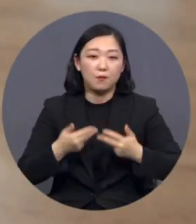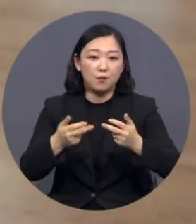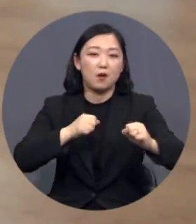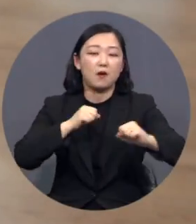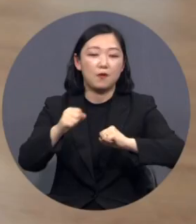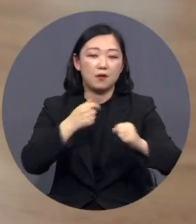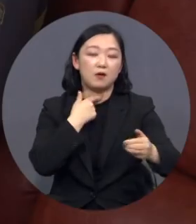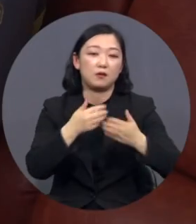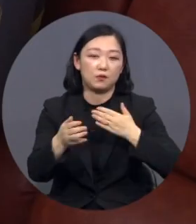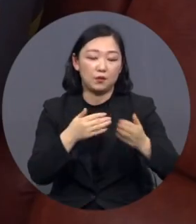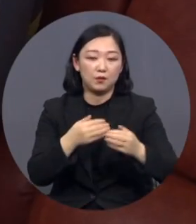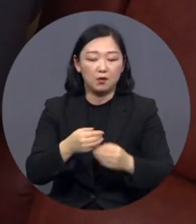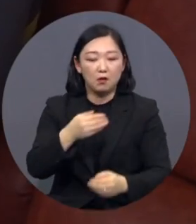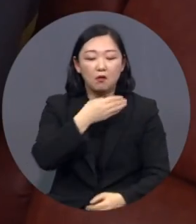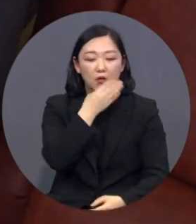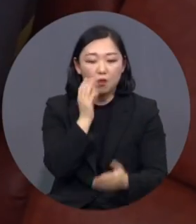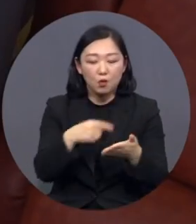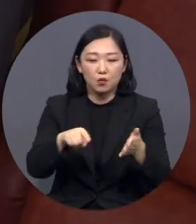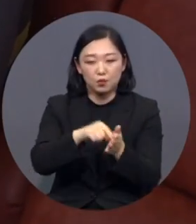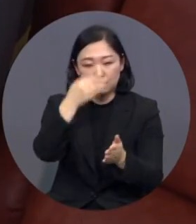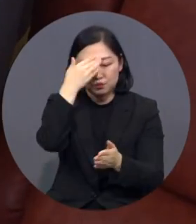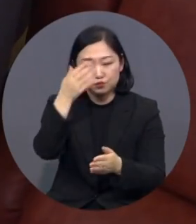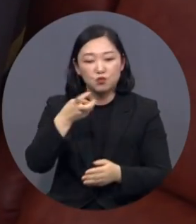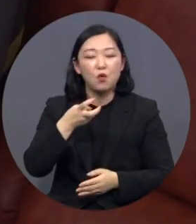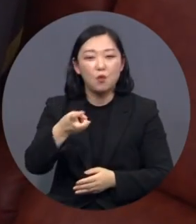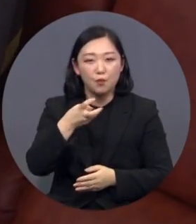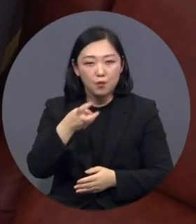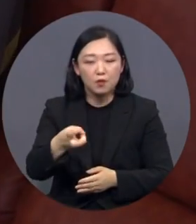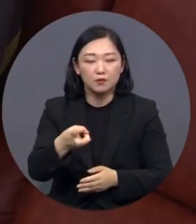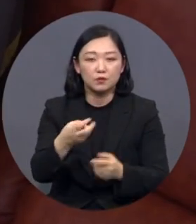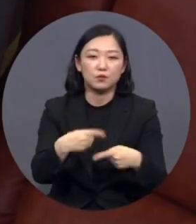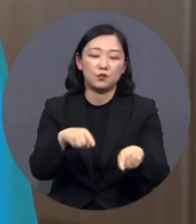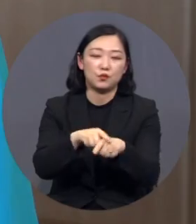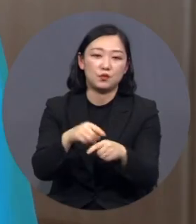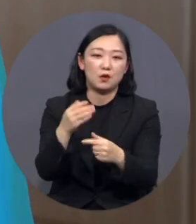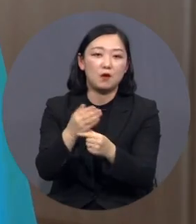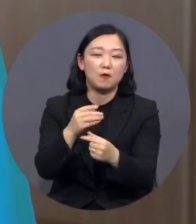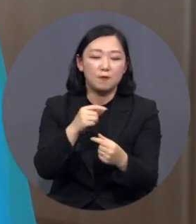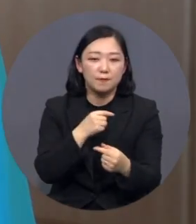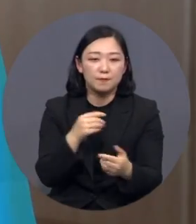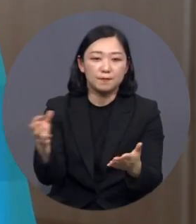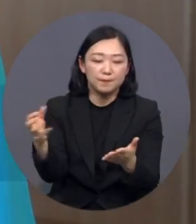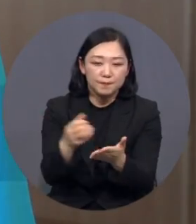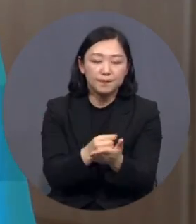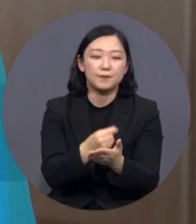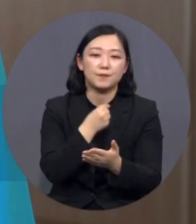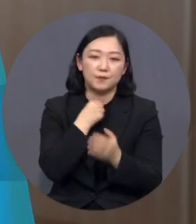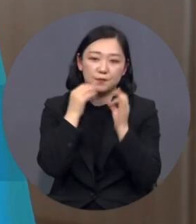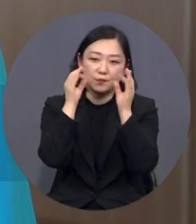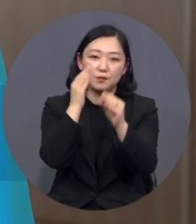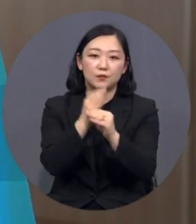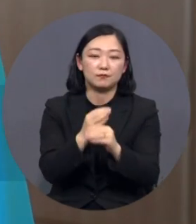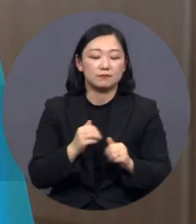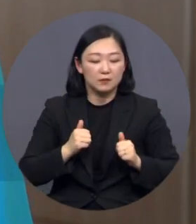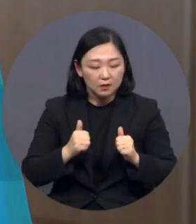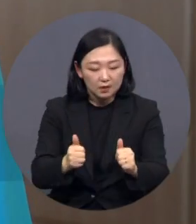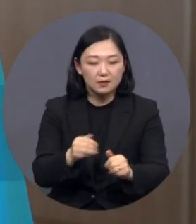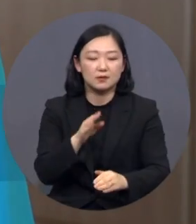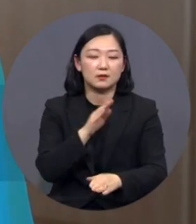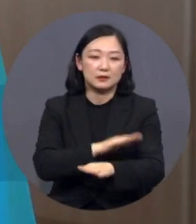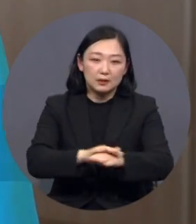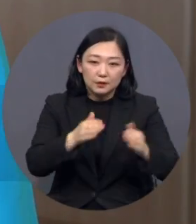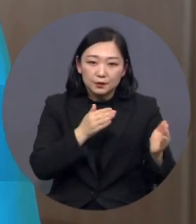위한 무료 마을버스 운영 등을 공약하며 표심 잡기에 나섰습니다. 열심히 했습니다. 진심으로